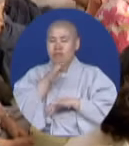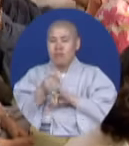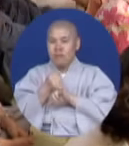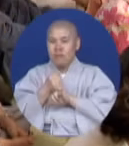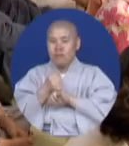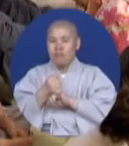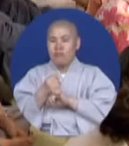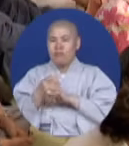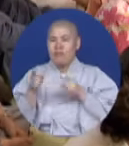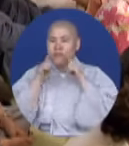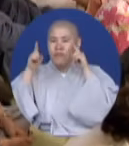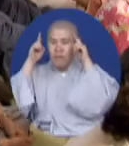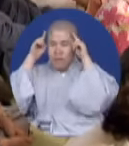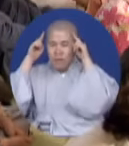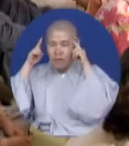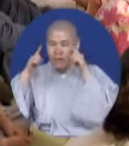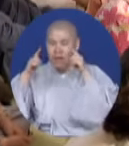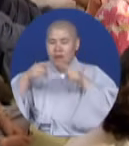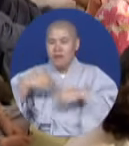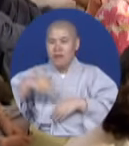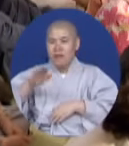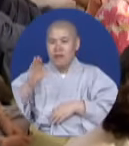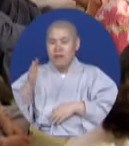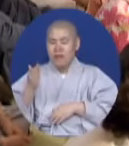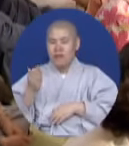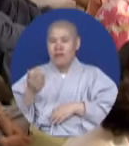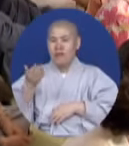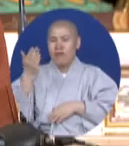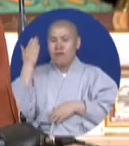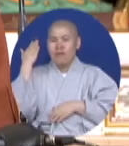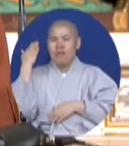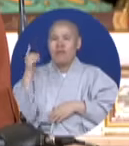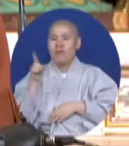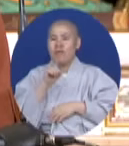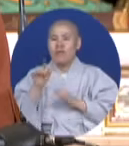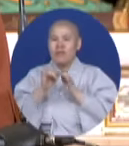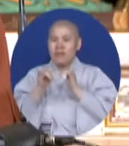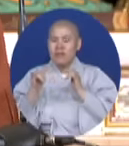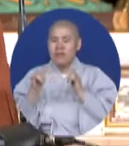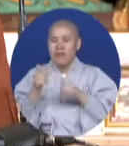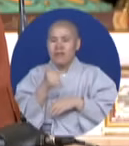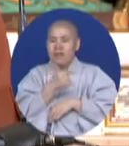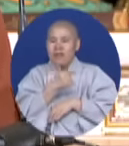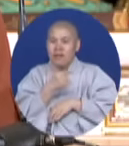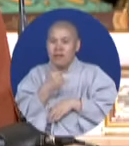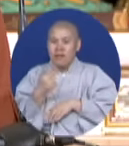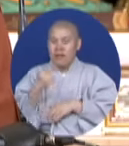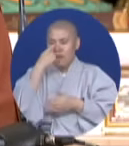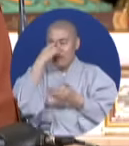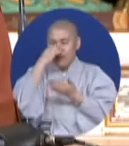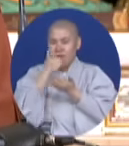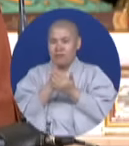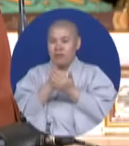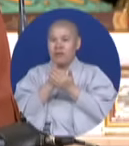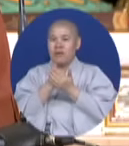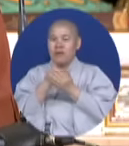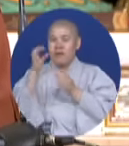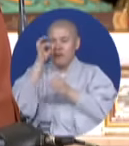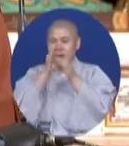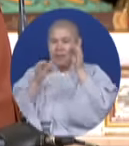그래서 그 전에 어떤 사람이 아주 큰 스님을 찾아가서